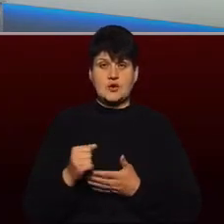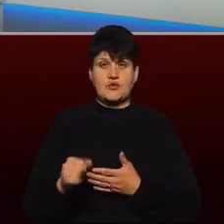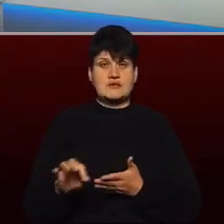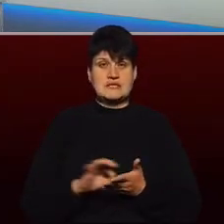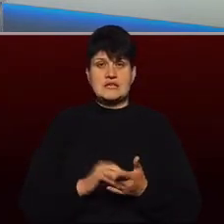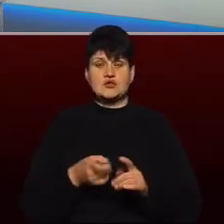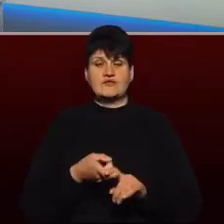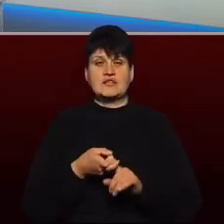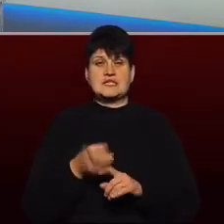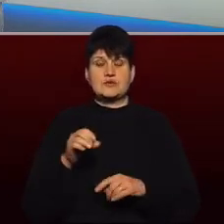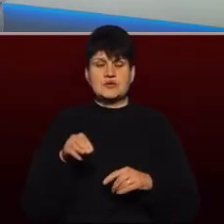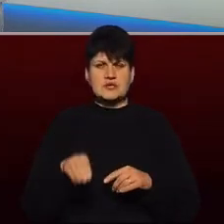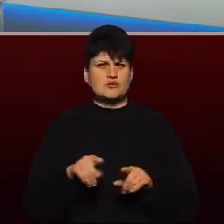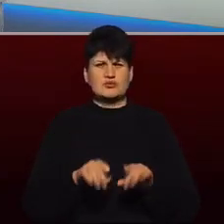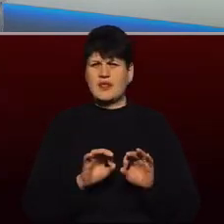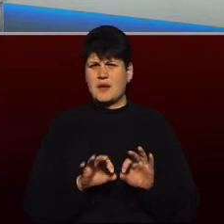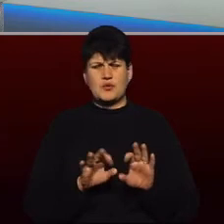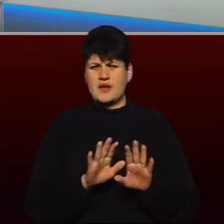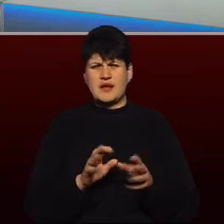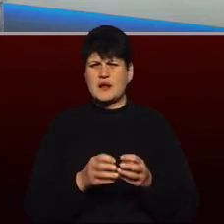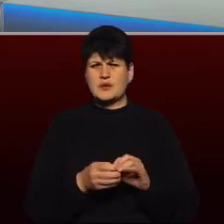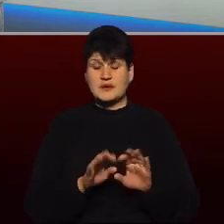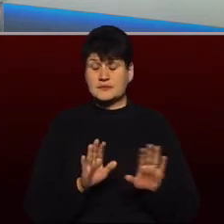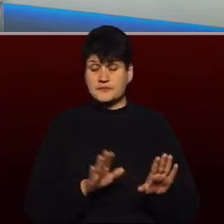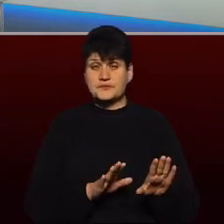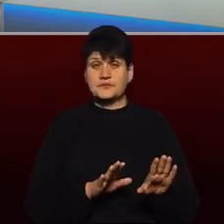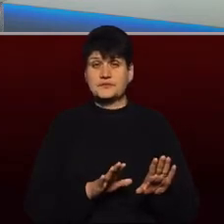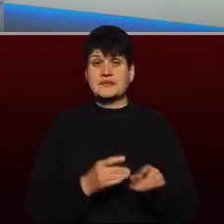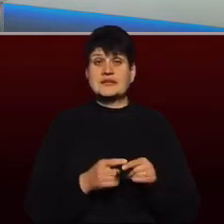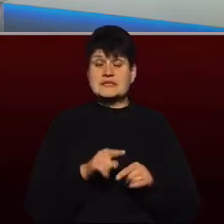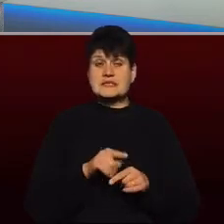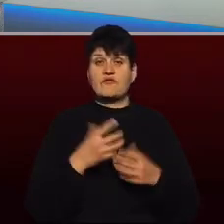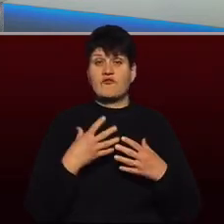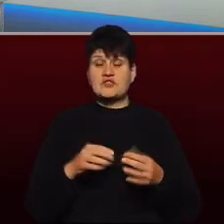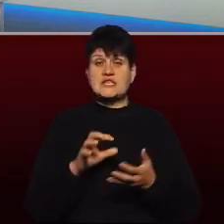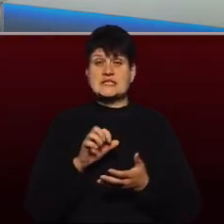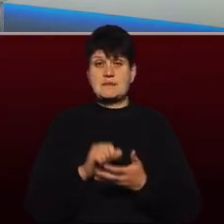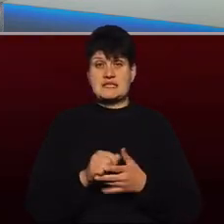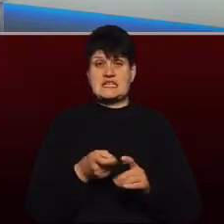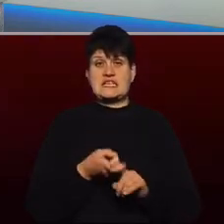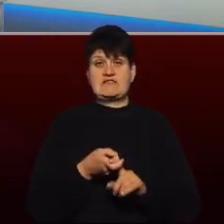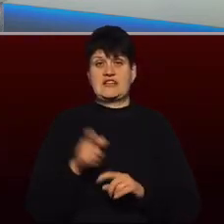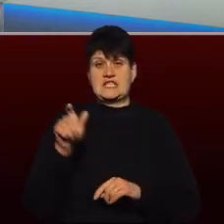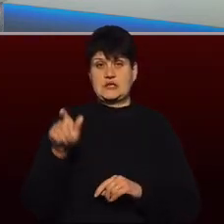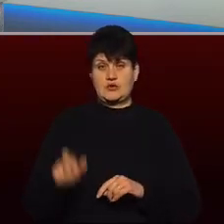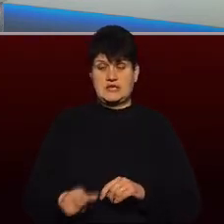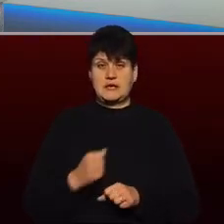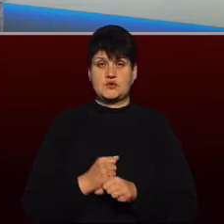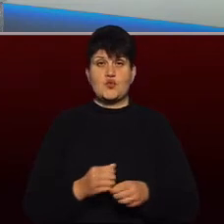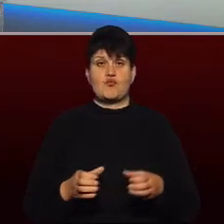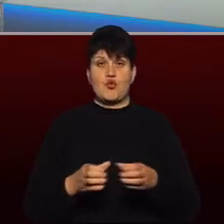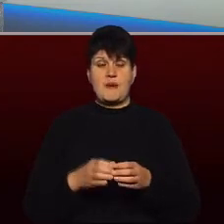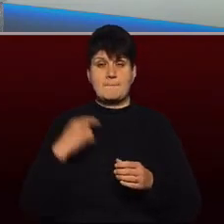йому там сильно не пояснюють, які результати і так далі. Цим вже займається інфекціоніст, який працює в команді з